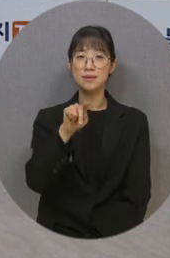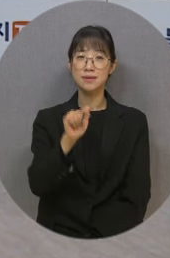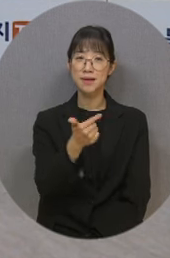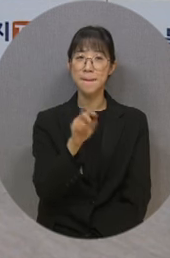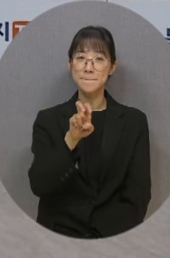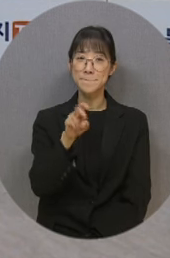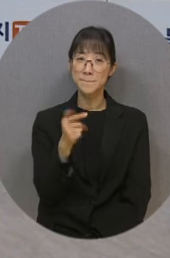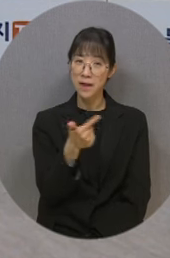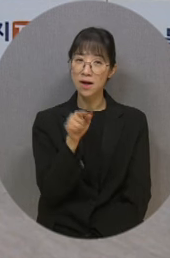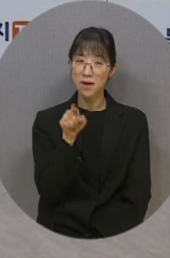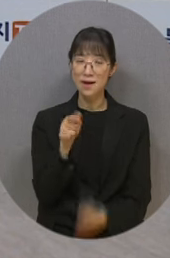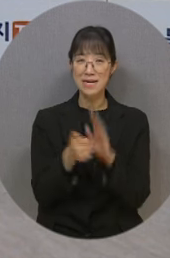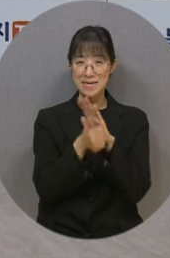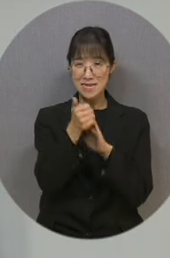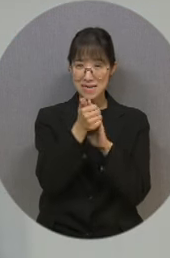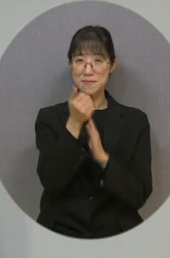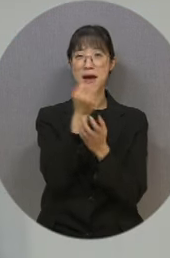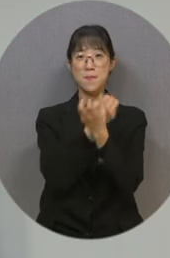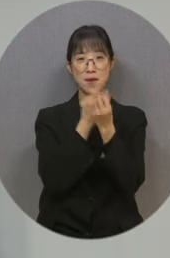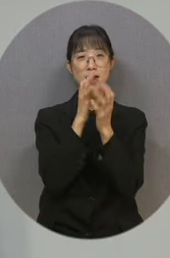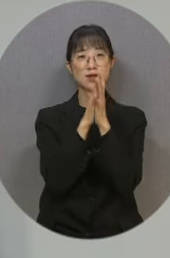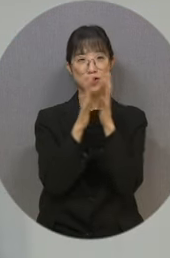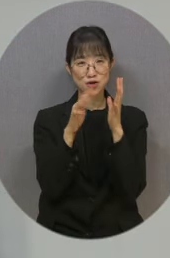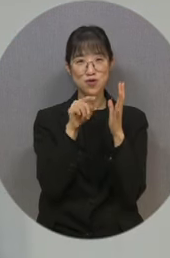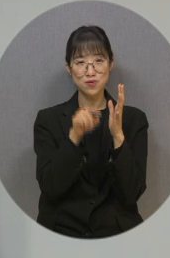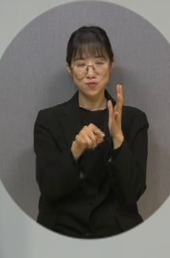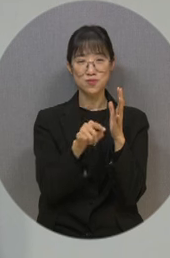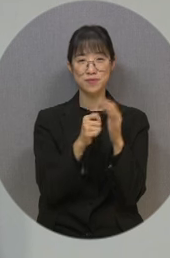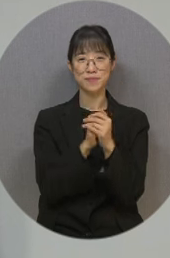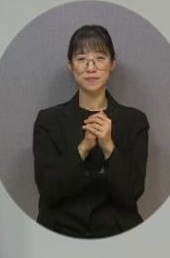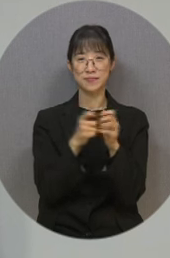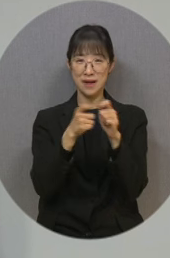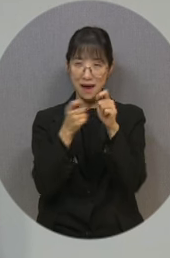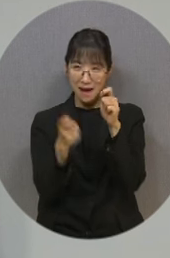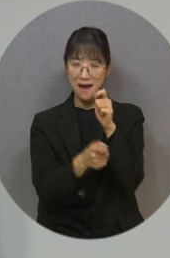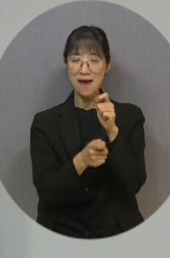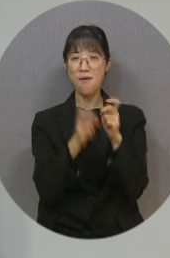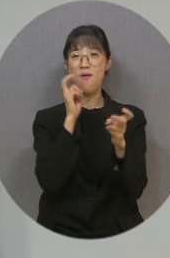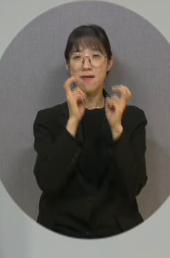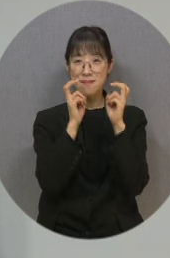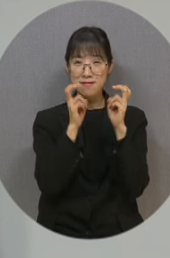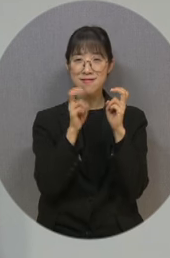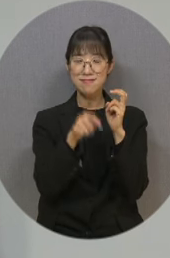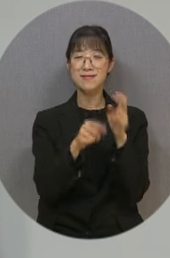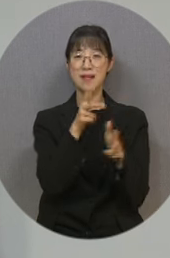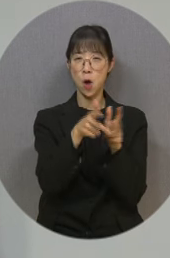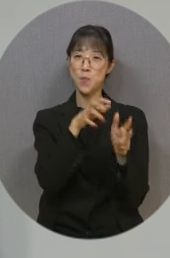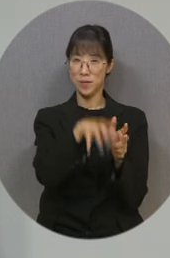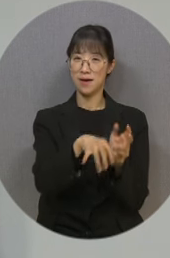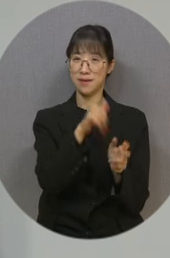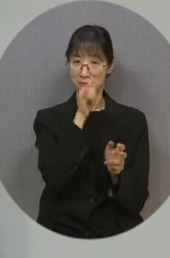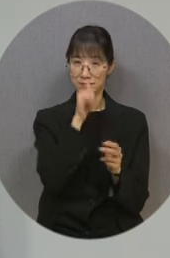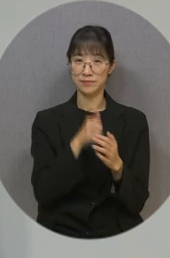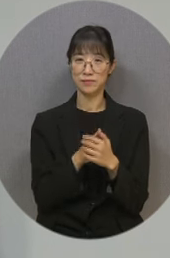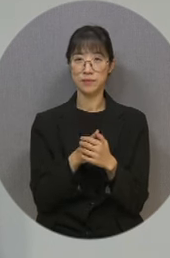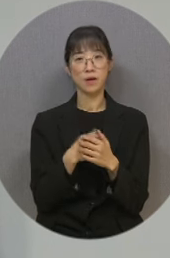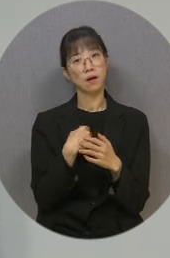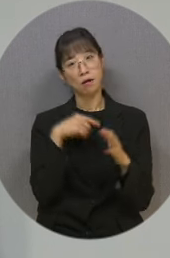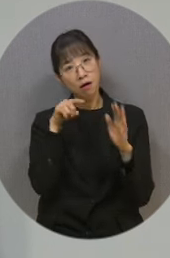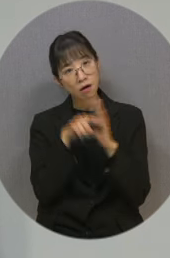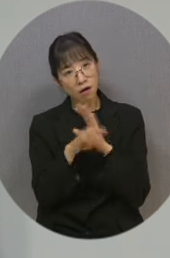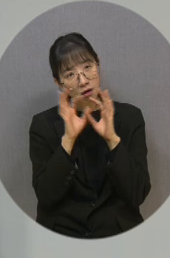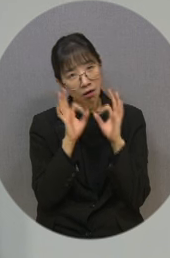거기에 희한 별 숲이라고 하는 그런 자회사형 표준 사업장을 이제 가봤는데 굉장히